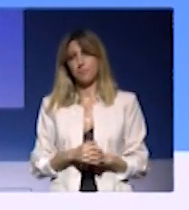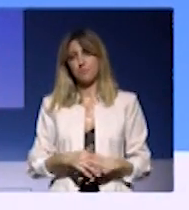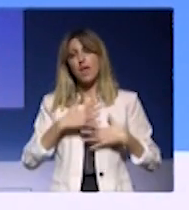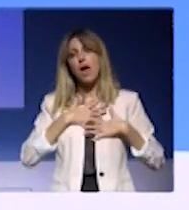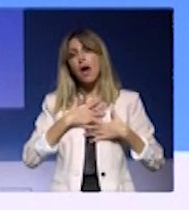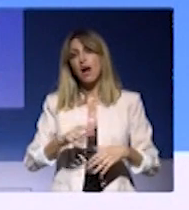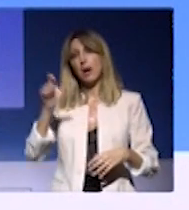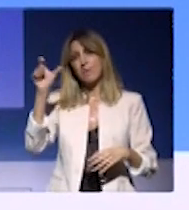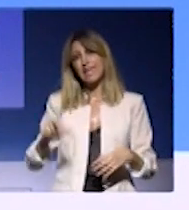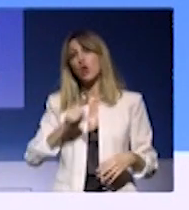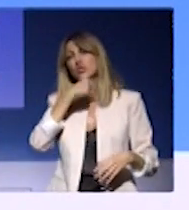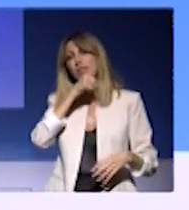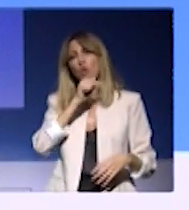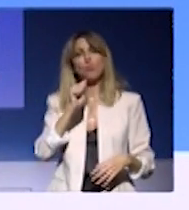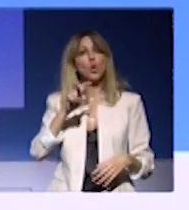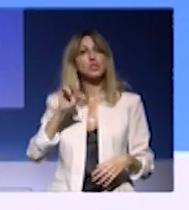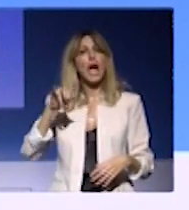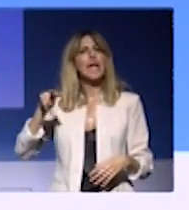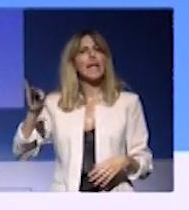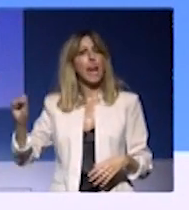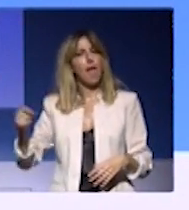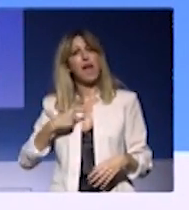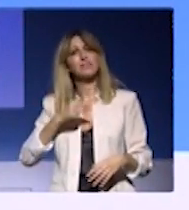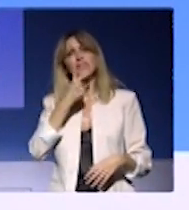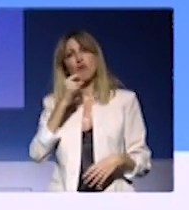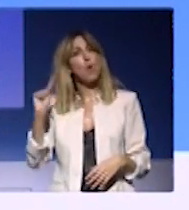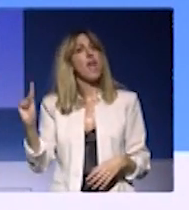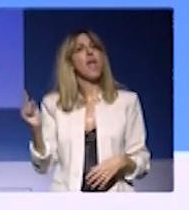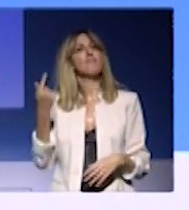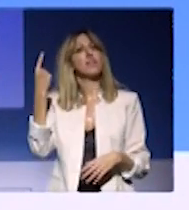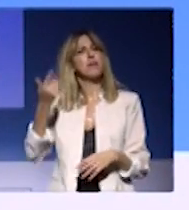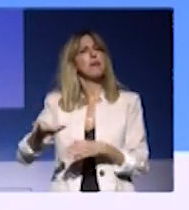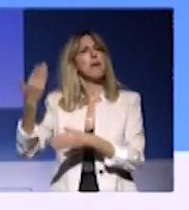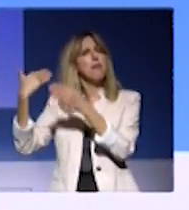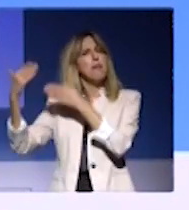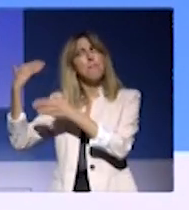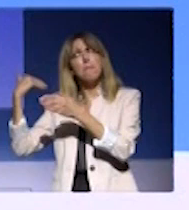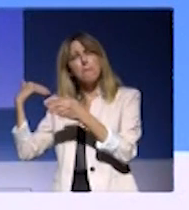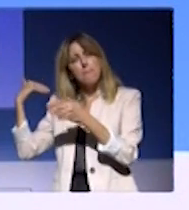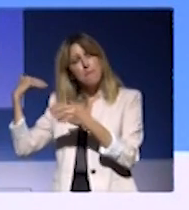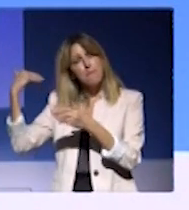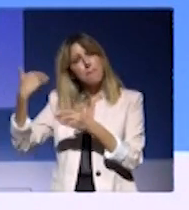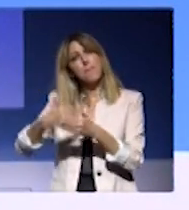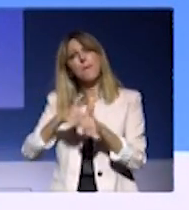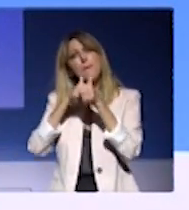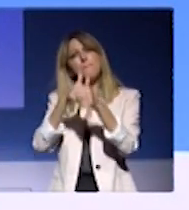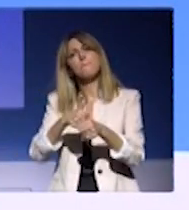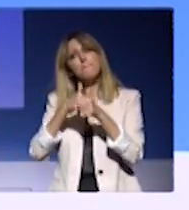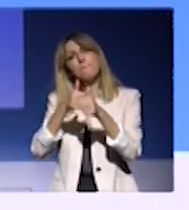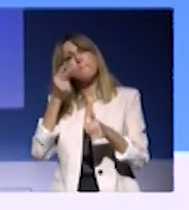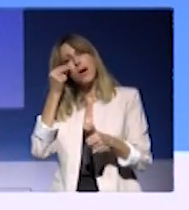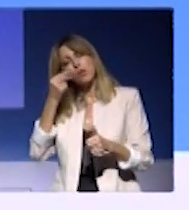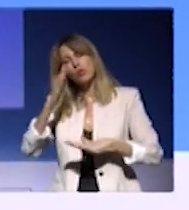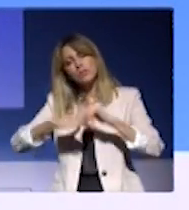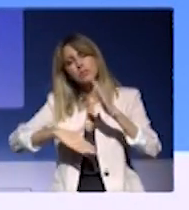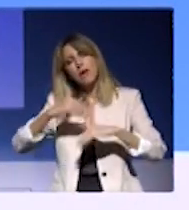να παρακολουθήσω την ιστορία αυτής της επένδυσης από τότε που την συνέλαβε